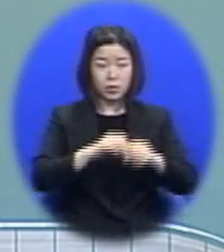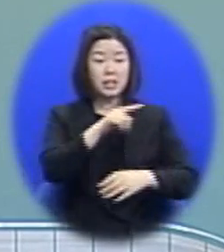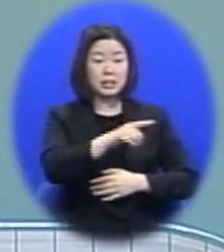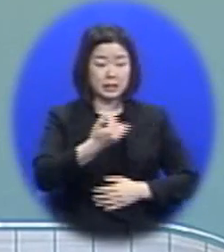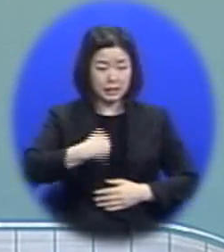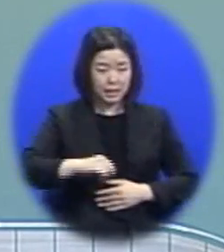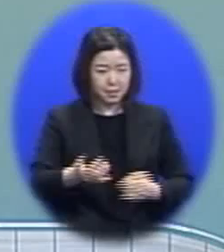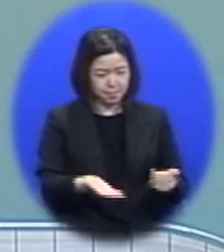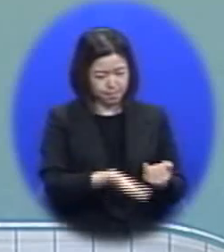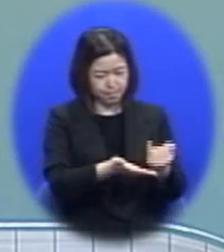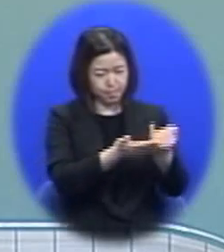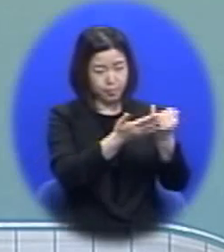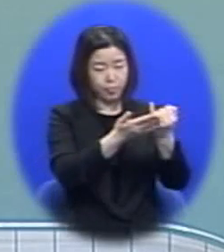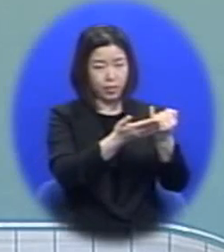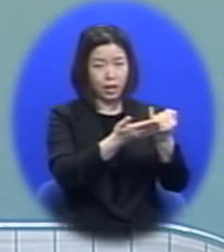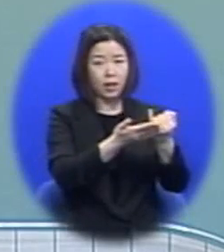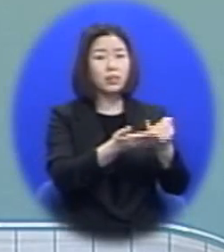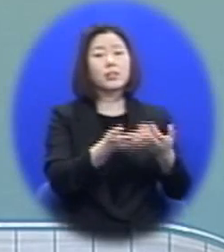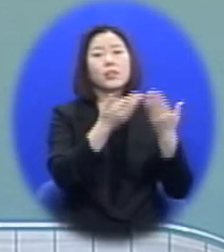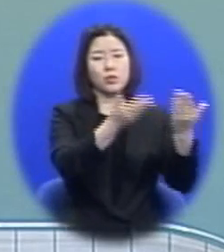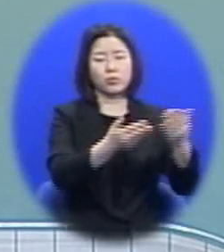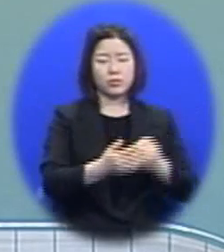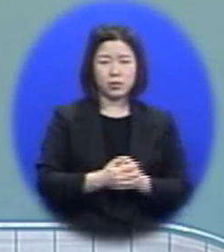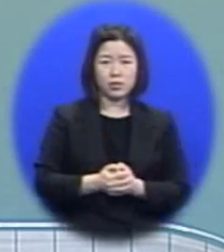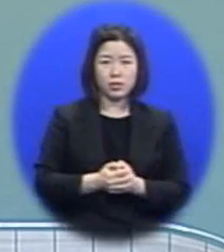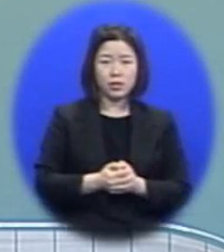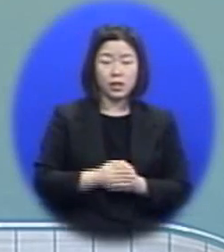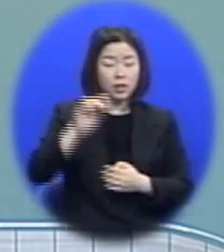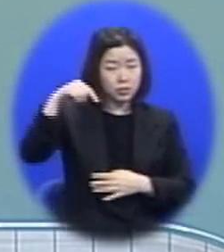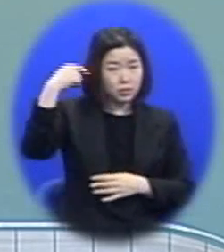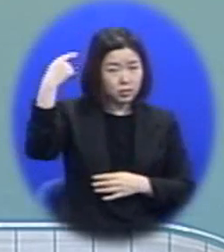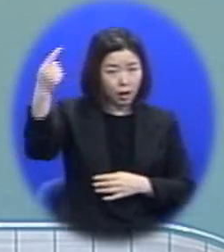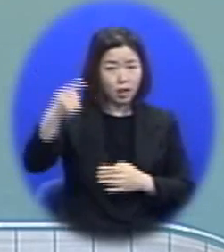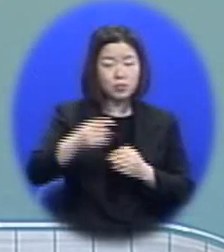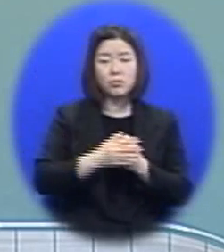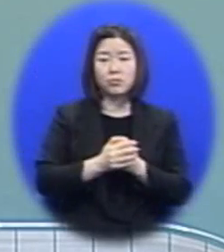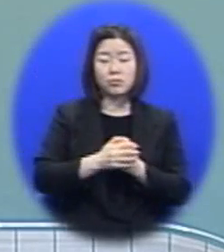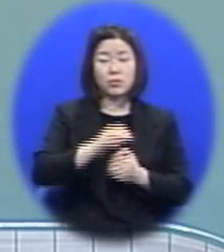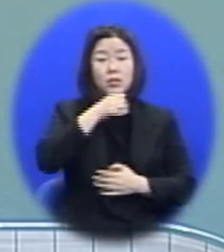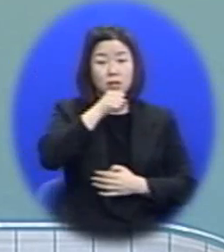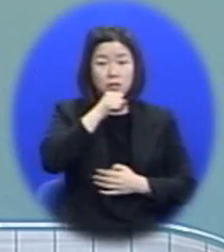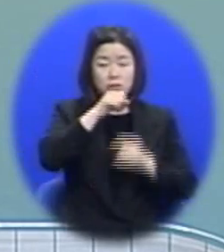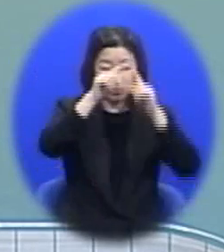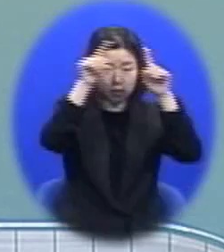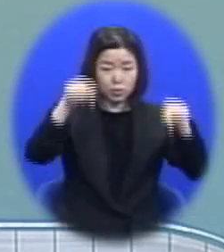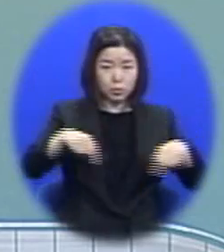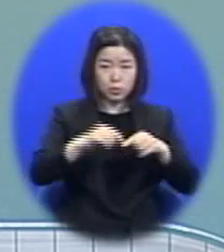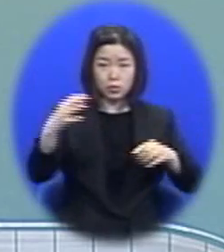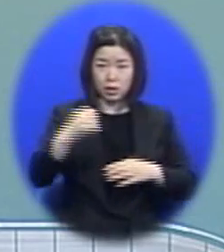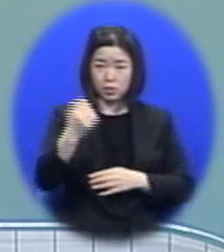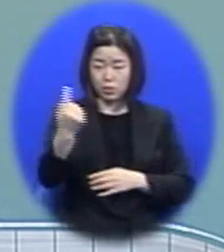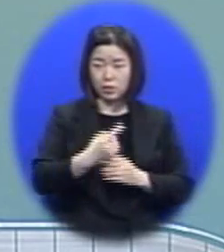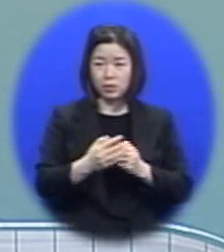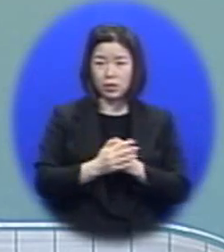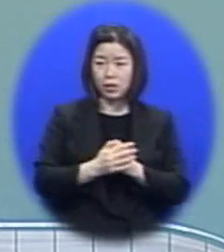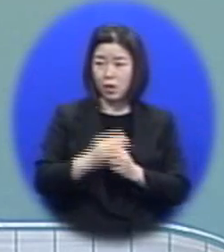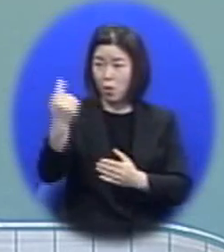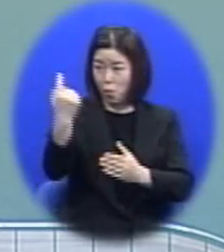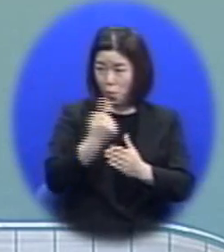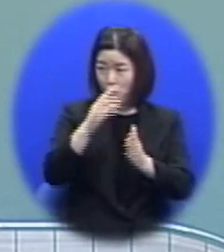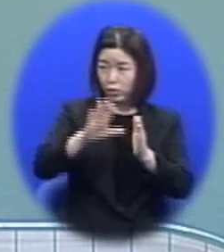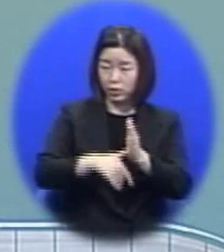격려해 주고 칭찬해 주었대요 그다음 학교에 성적표를 가지고 왔는데 들어올 때부터 얼굴이 펴져